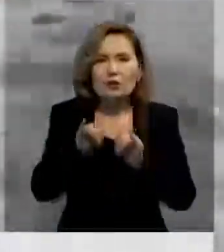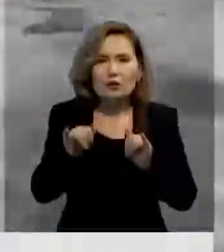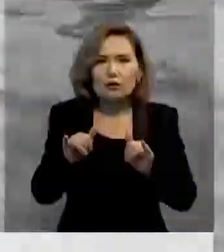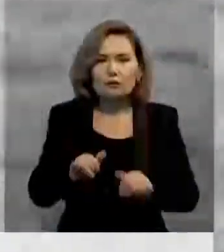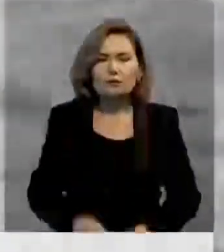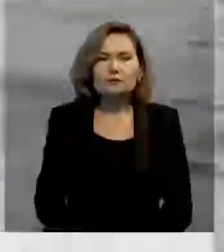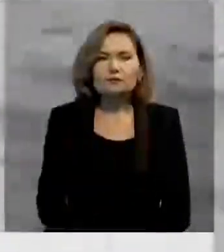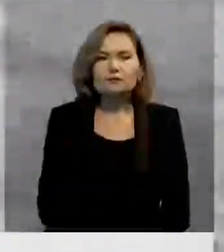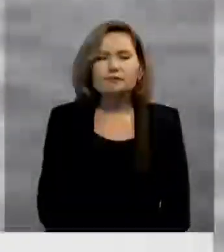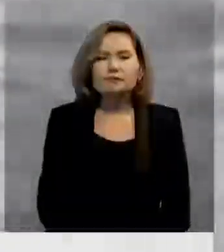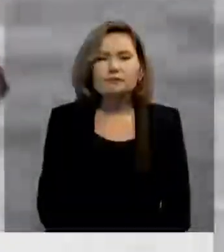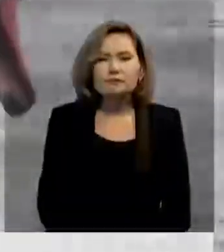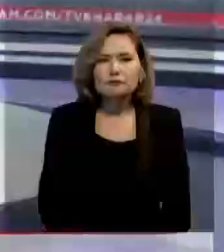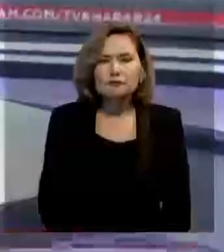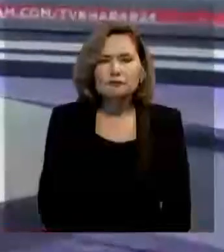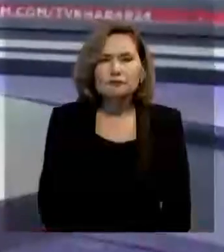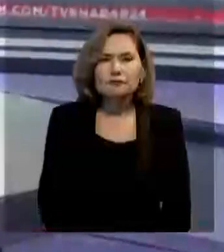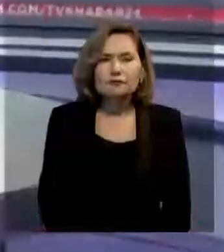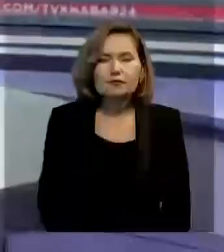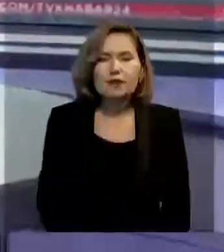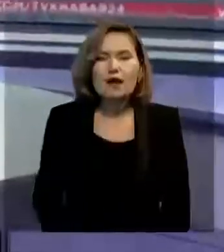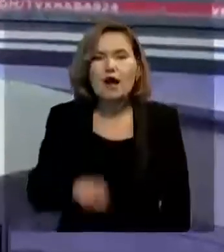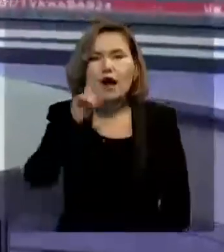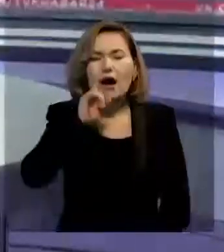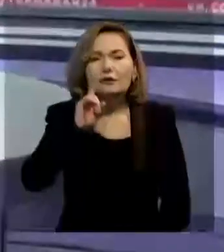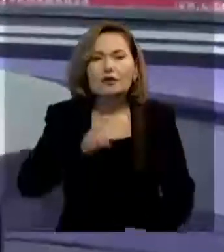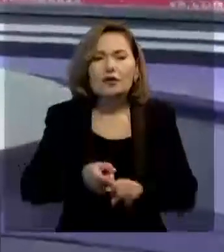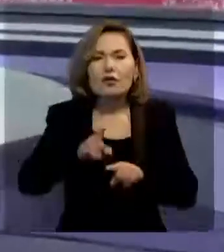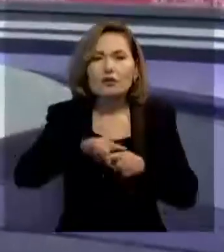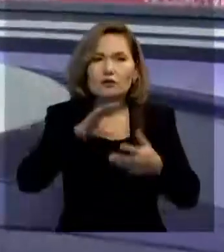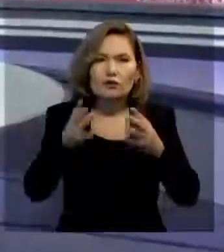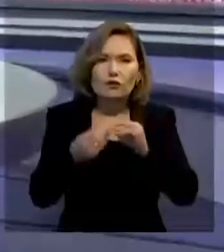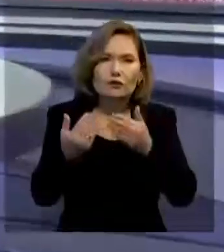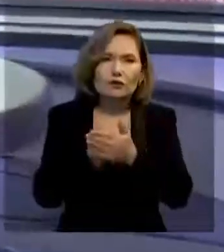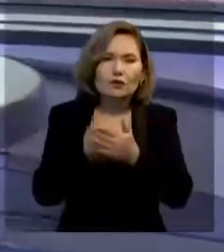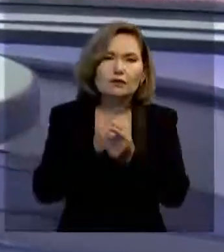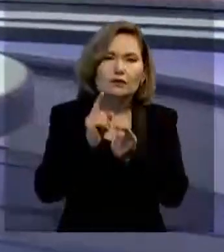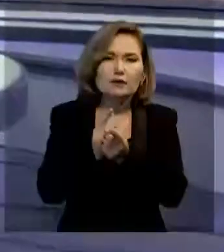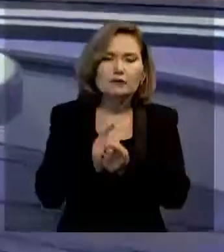хабар 24. Қадірлі көрермен, әзірге айтарымыз осы. Аман сау болыңыздар.